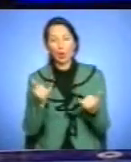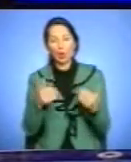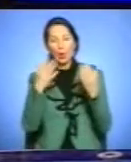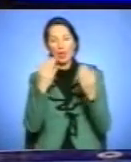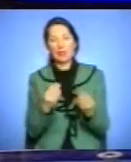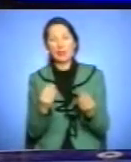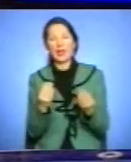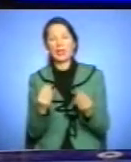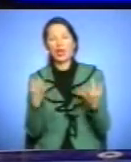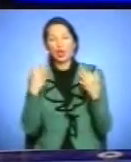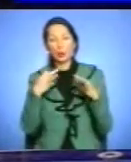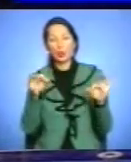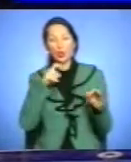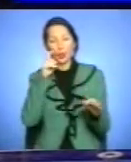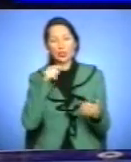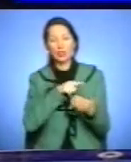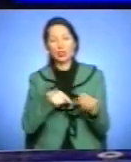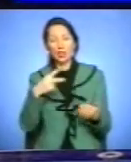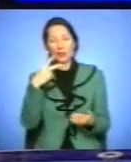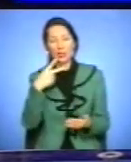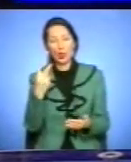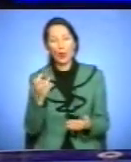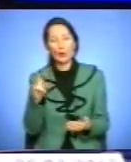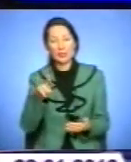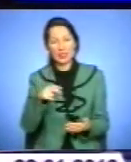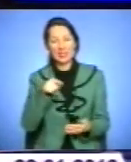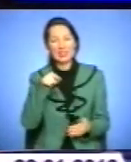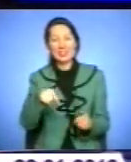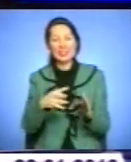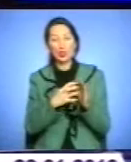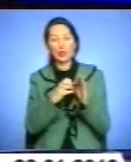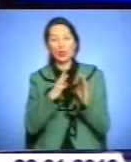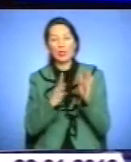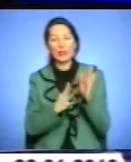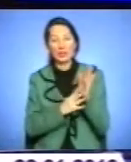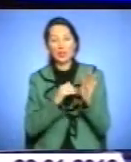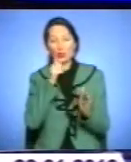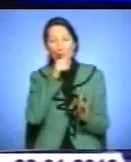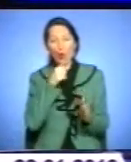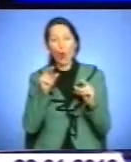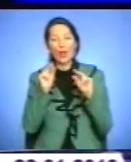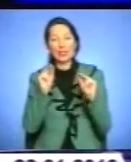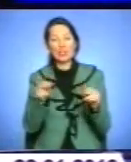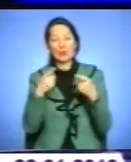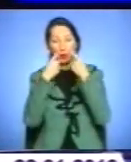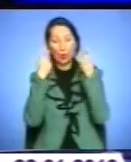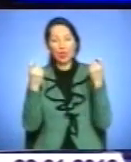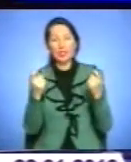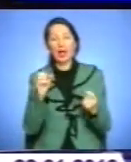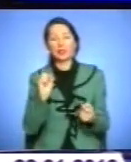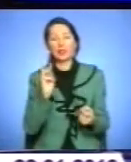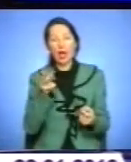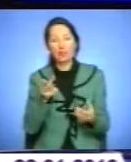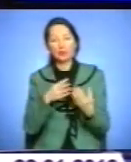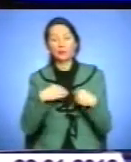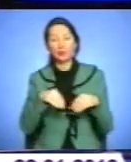День Соборності України. Відзначають його 22 січня з 1919 року на честь проголошення акту воз'єднання